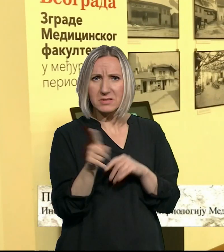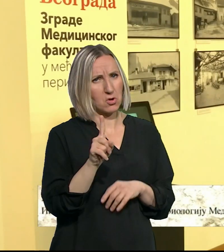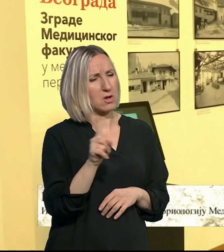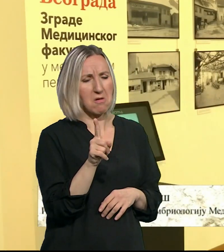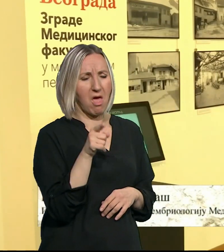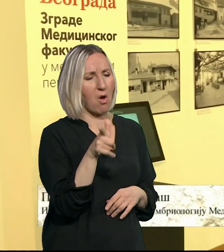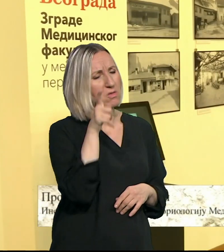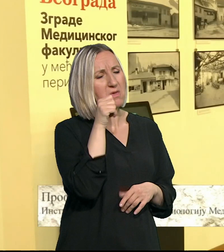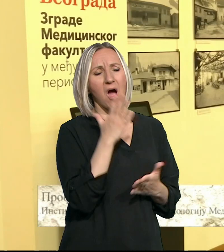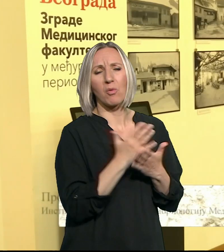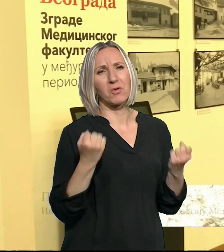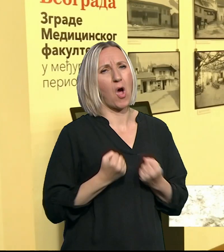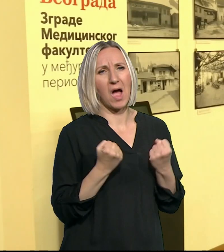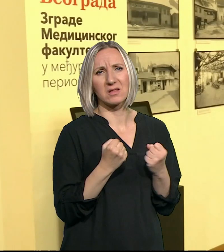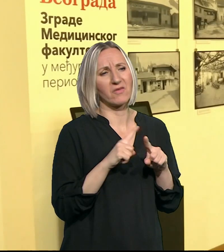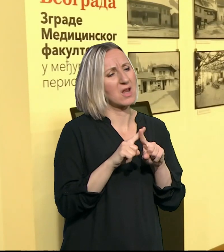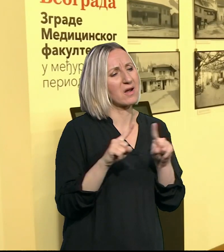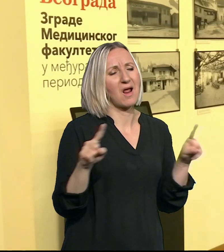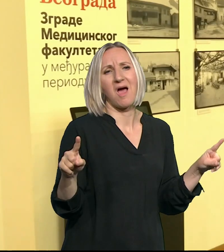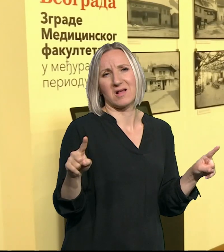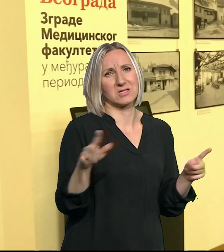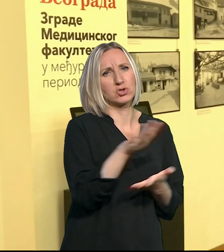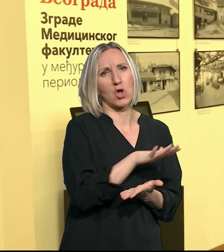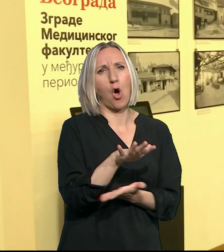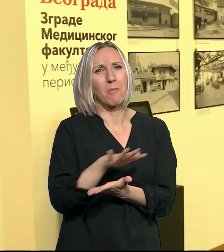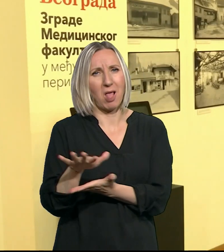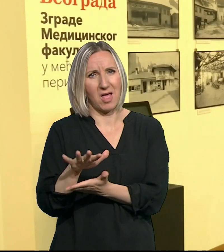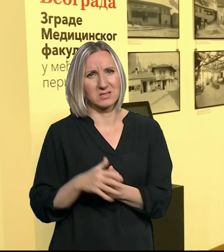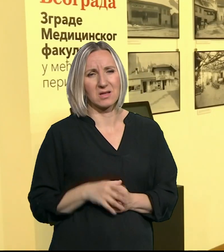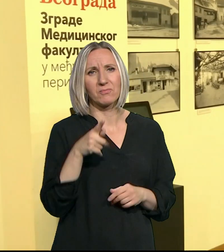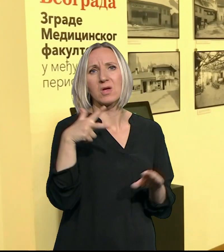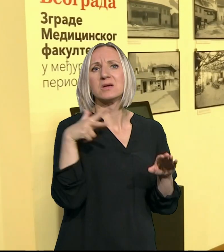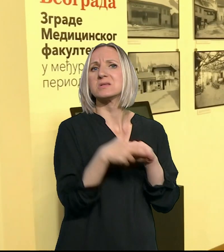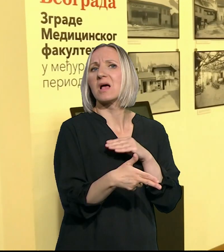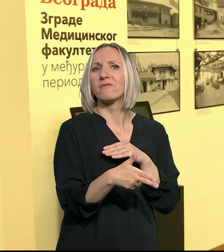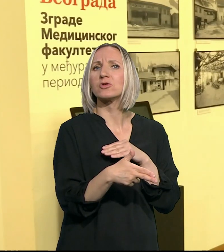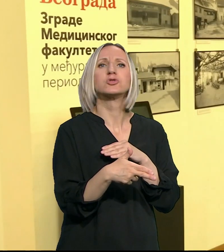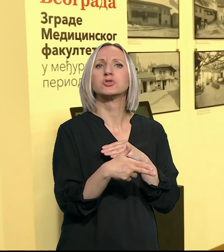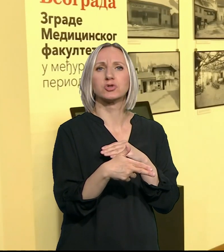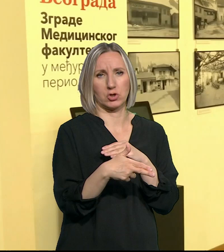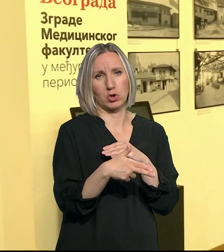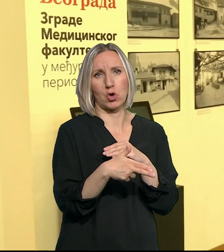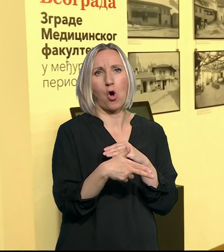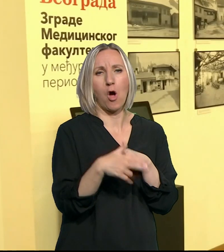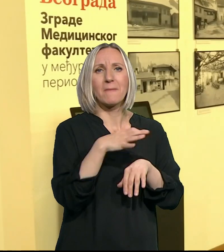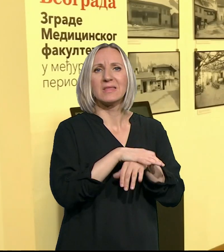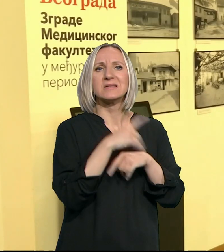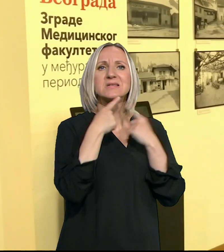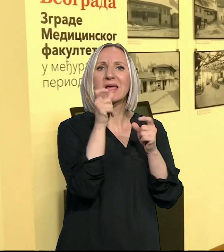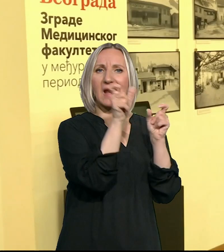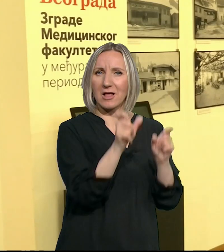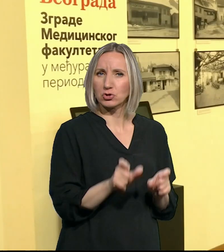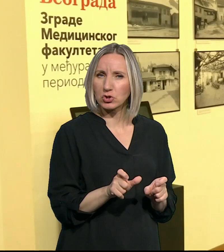vrlo aktivan na različitim poljima, tako da je završio rad na svom medicinskom rečniku, ali je u